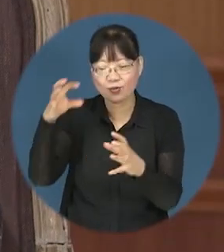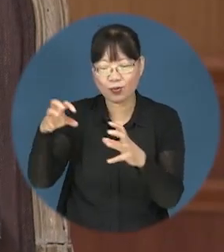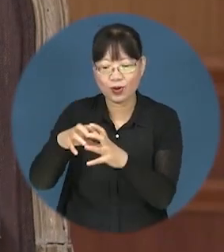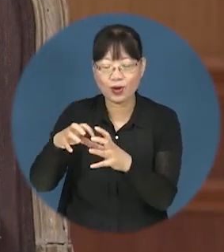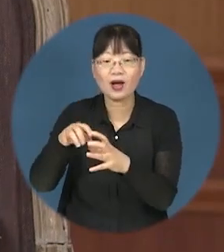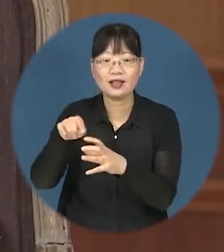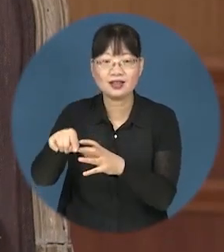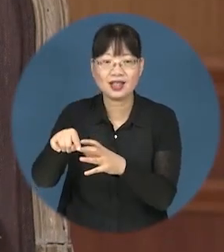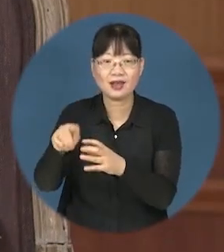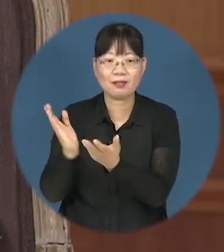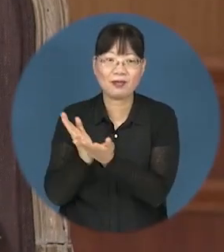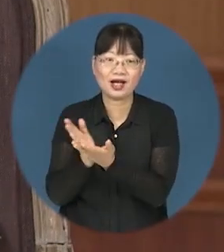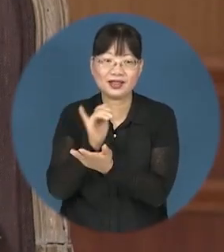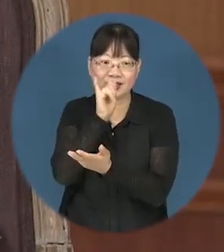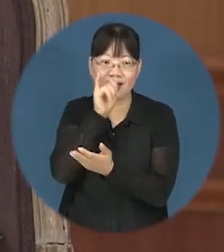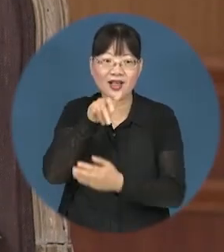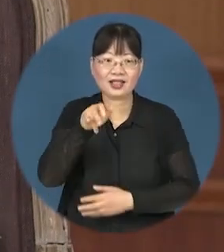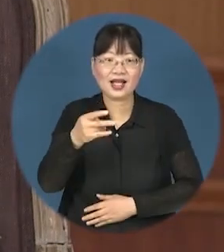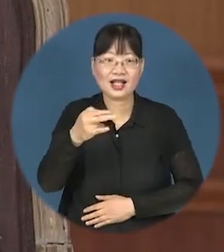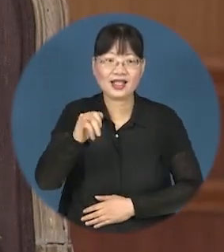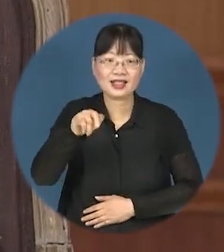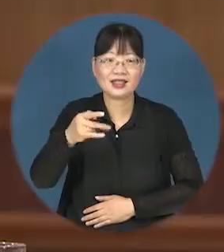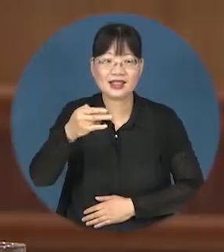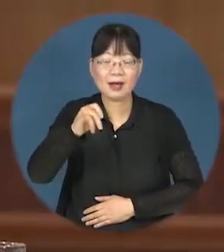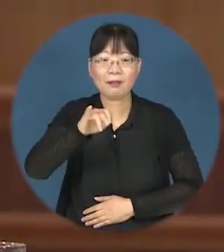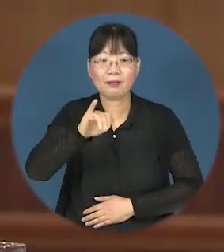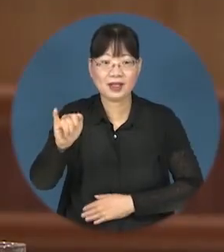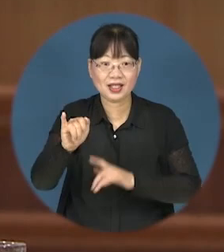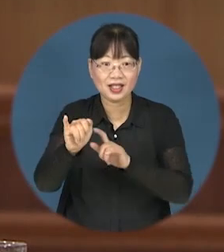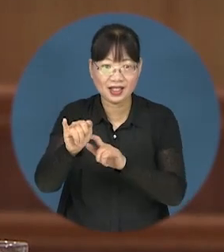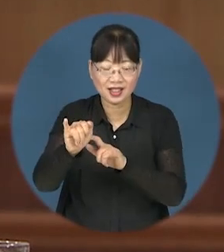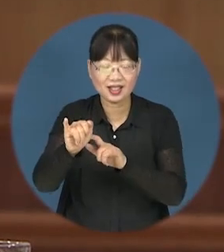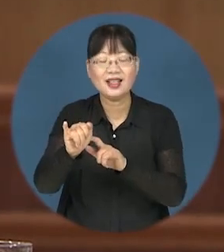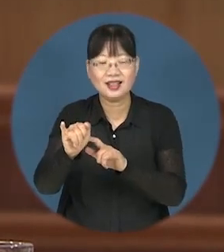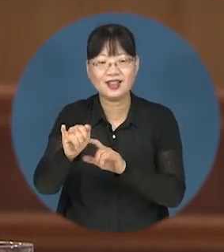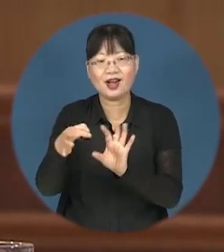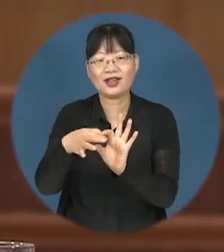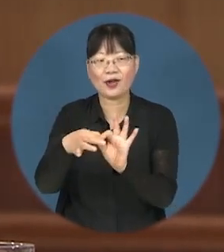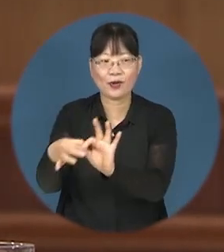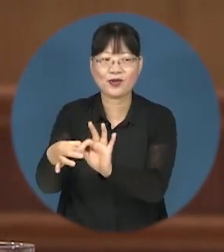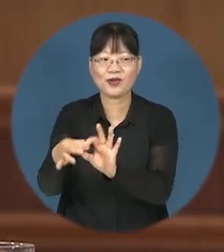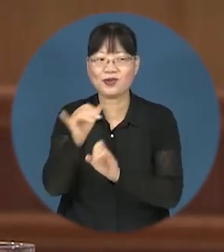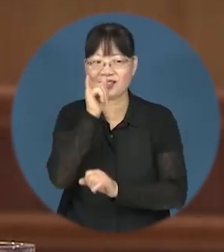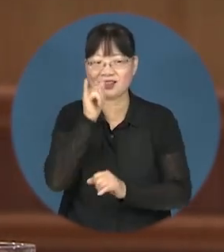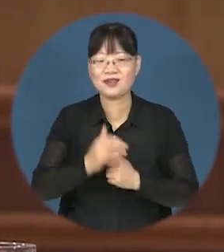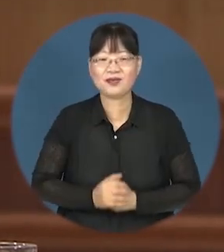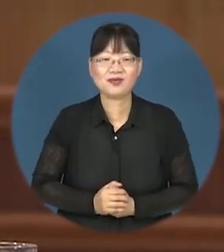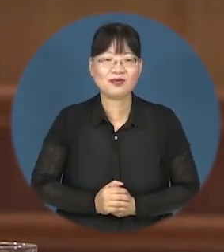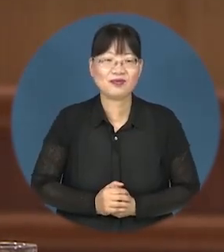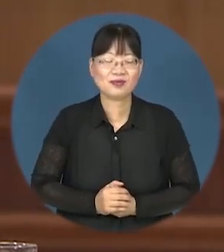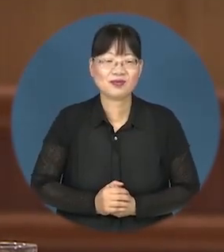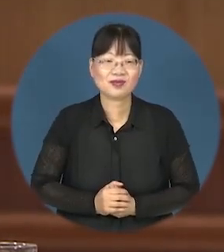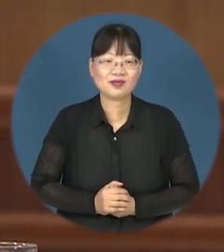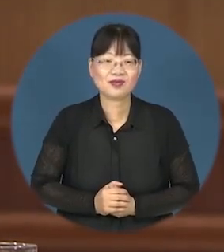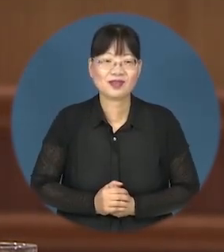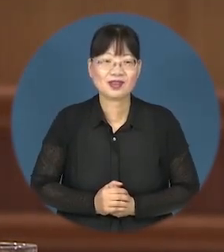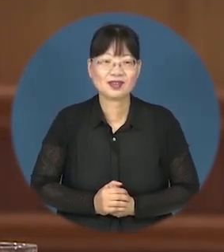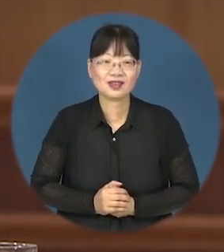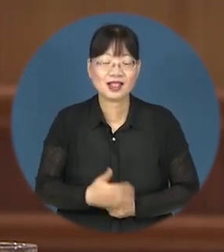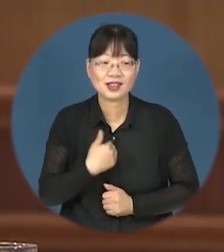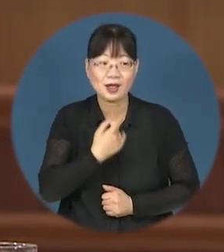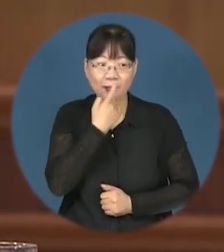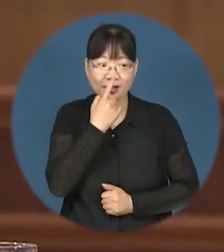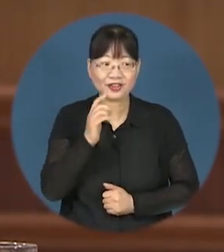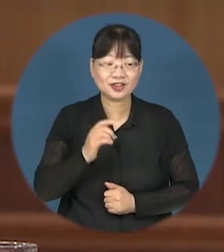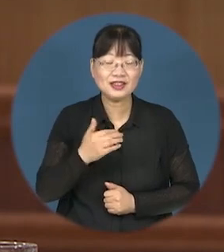지금 보니까 캐릭을 앞에 롤로 개봉 것 같아요 넘어가는데 예 본연의 5 현대 소외 에도